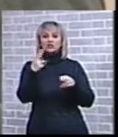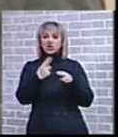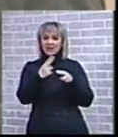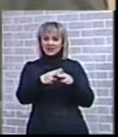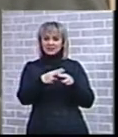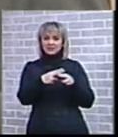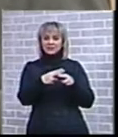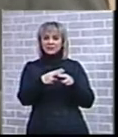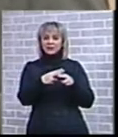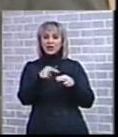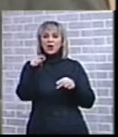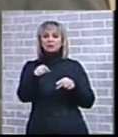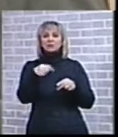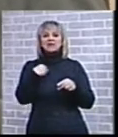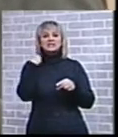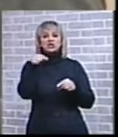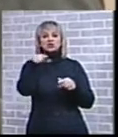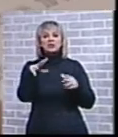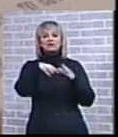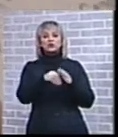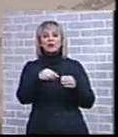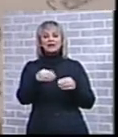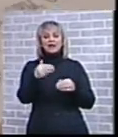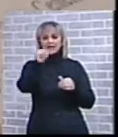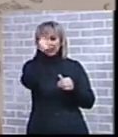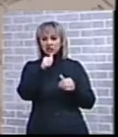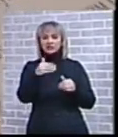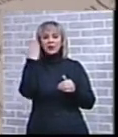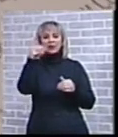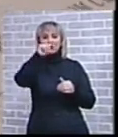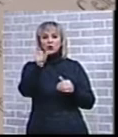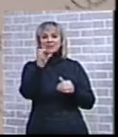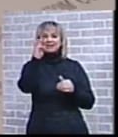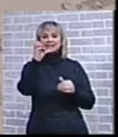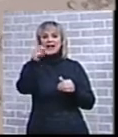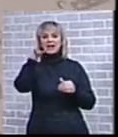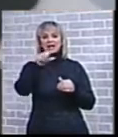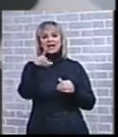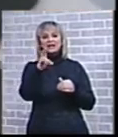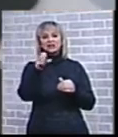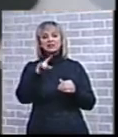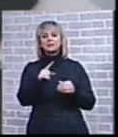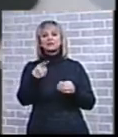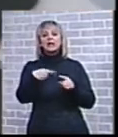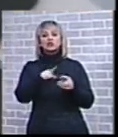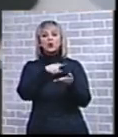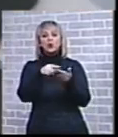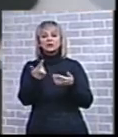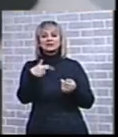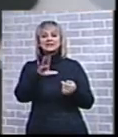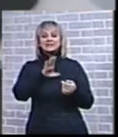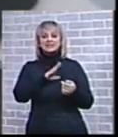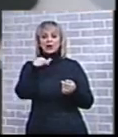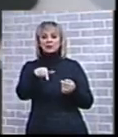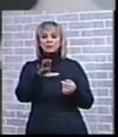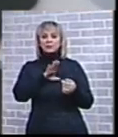«железо». Но мне слышалось в нем имя греческой богини Луны – Селен. Это город, где я был